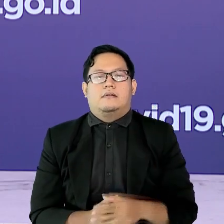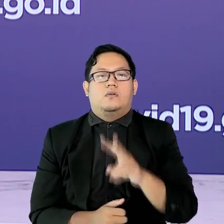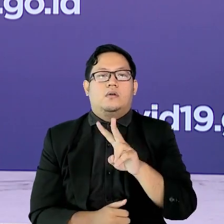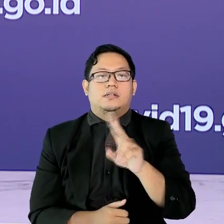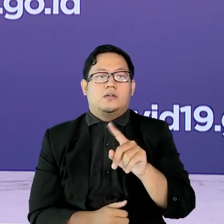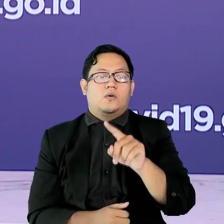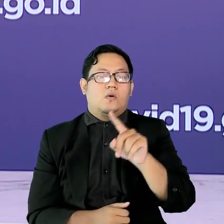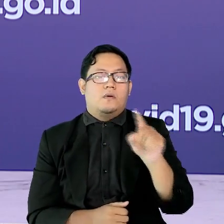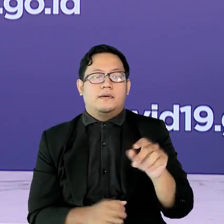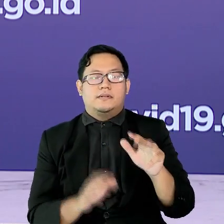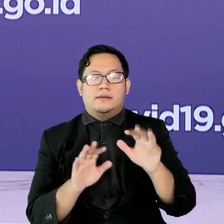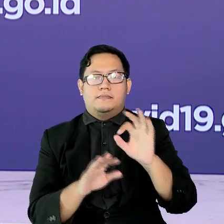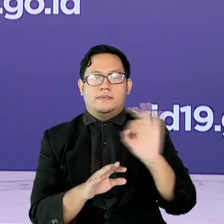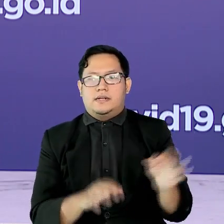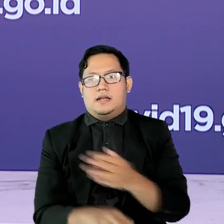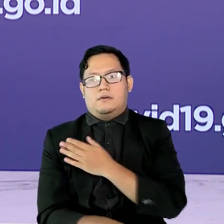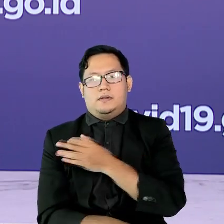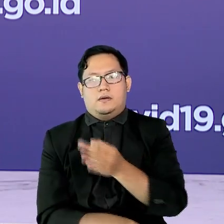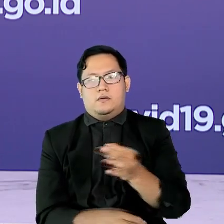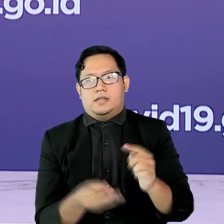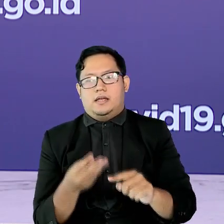21,99% kabupaten kota,